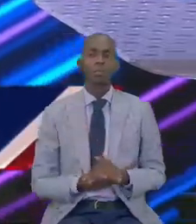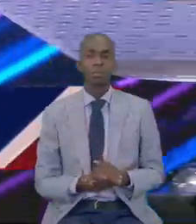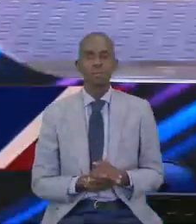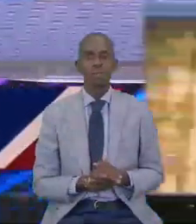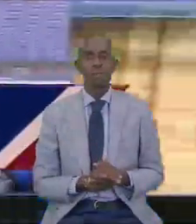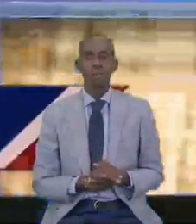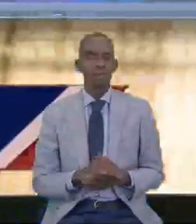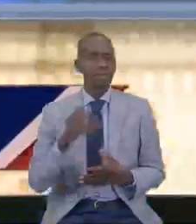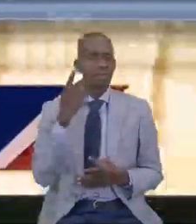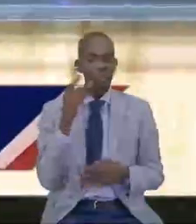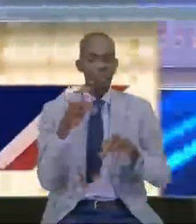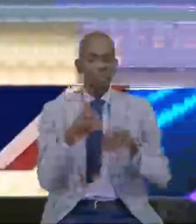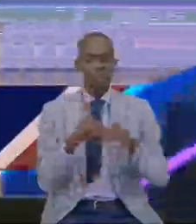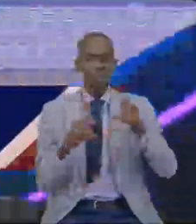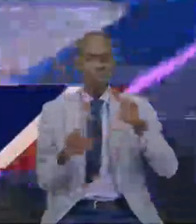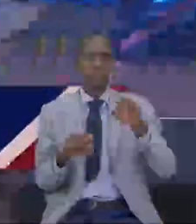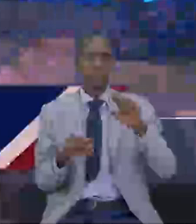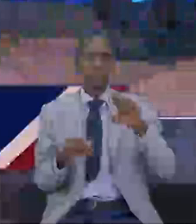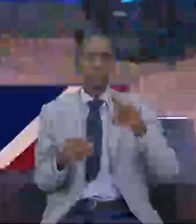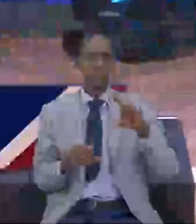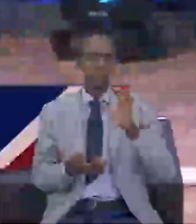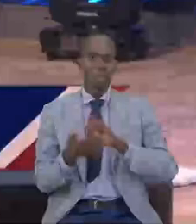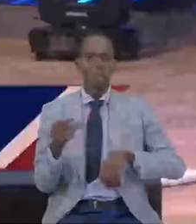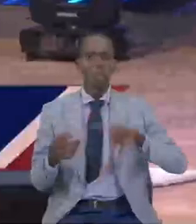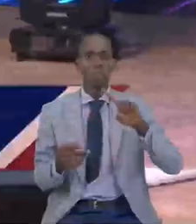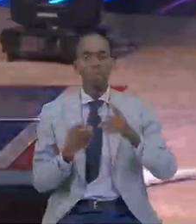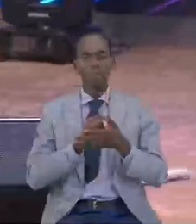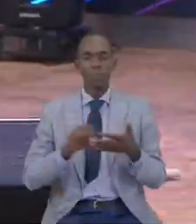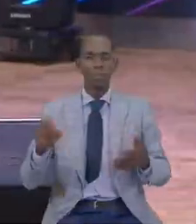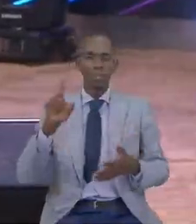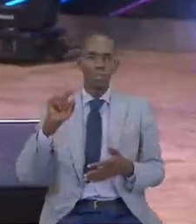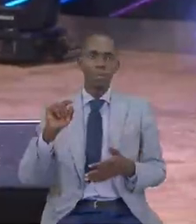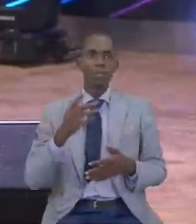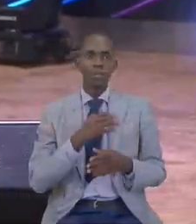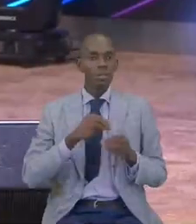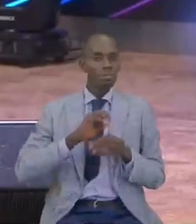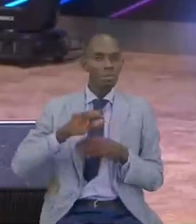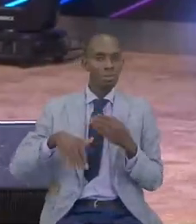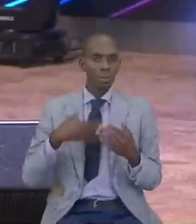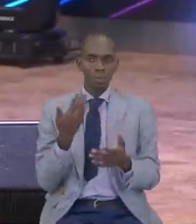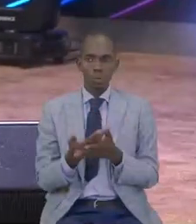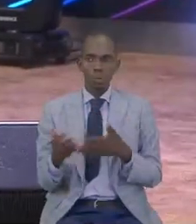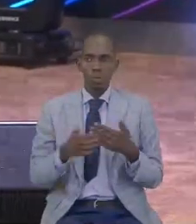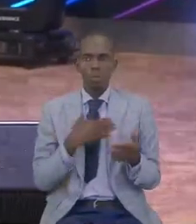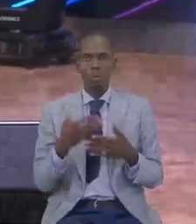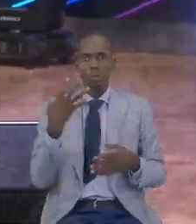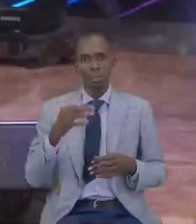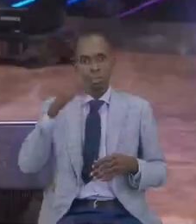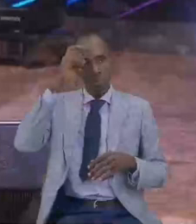Daniel toujours, chapitre 1, verset 20. Sur tous les objets qui réclamaient de la sagesse,